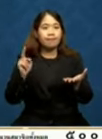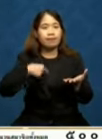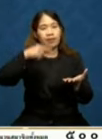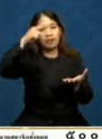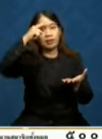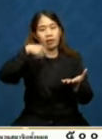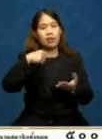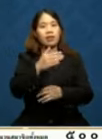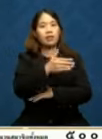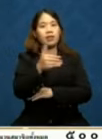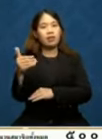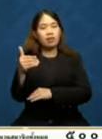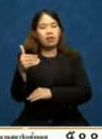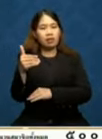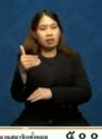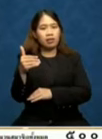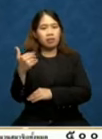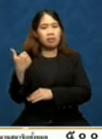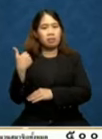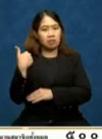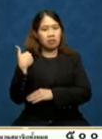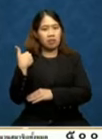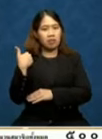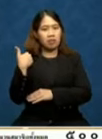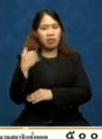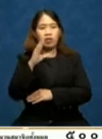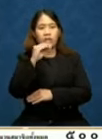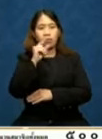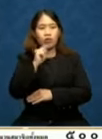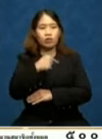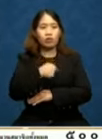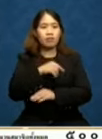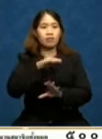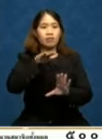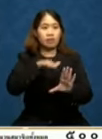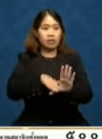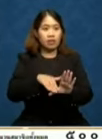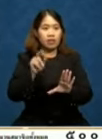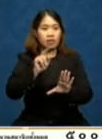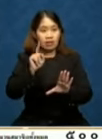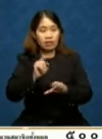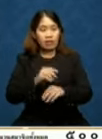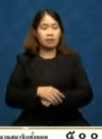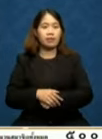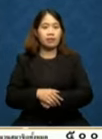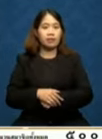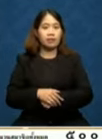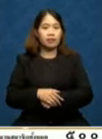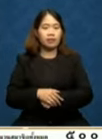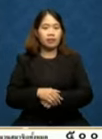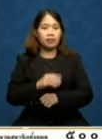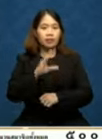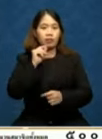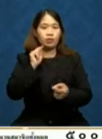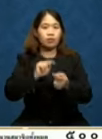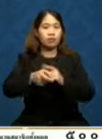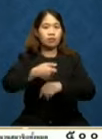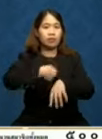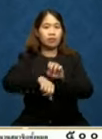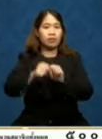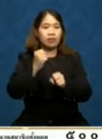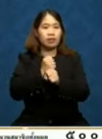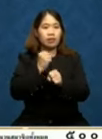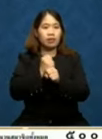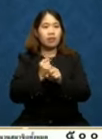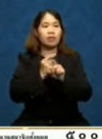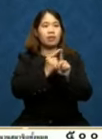ทยได้ตอบรับและให้คำมั่นโดยสมัครใจนะครับอันนี้คือคำมั่นโดยสมัครใจที่จะปฏิบัติภายใต้กลไ